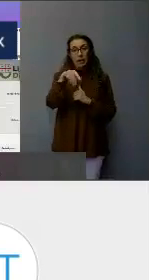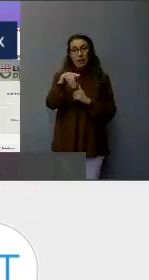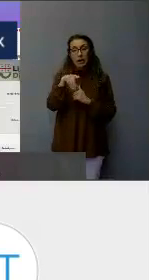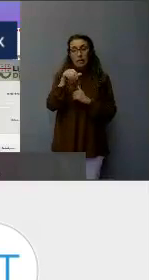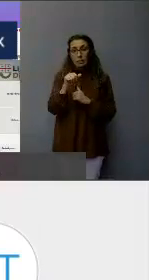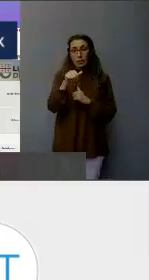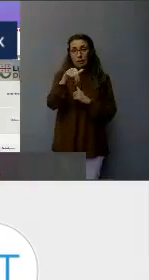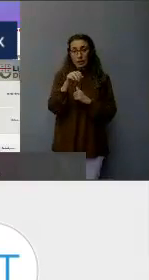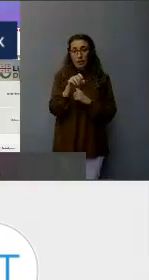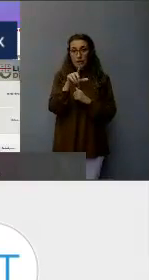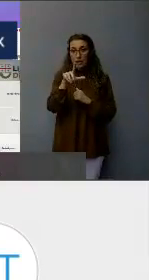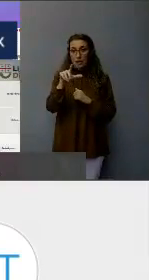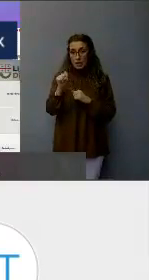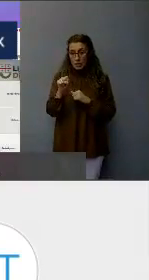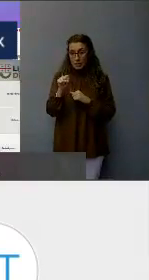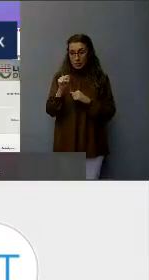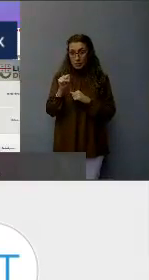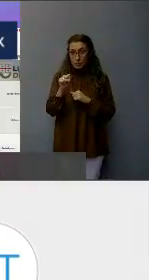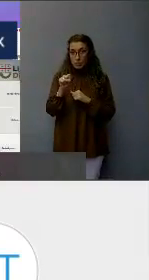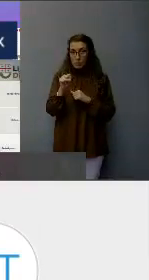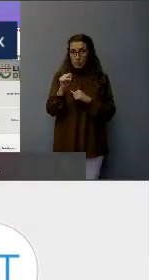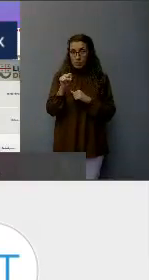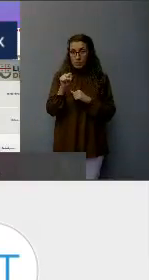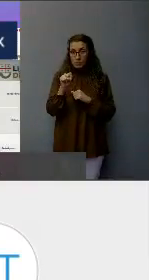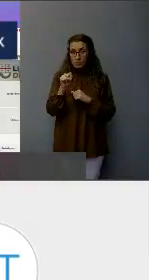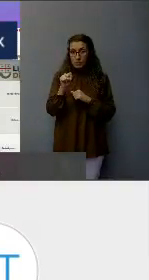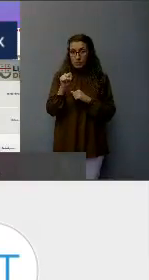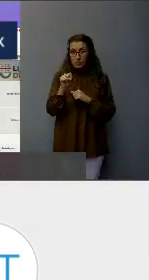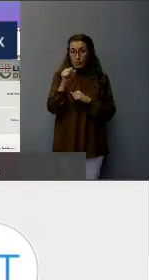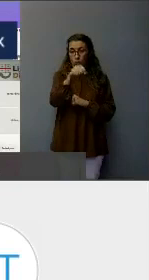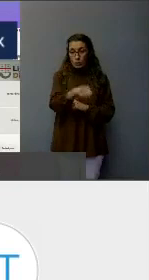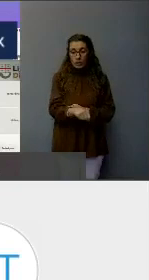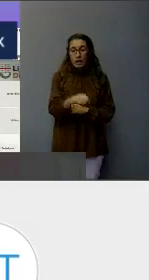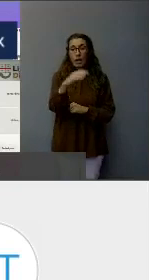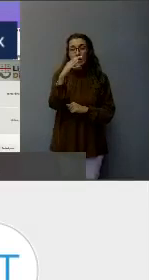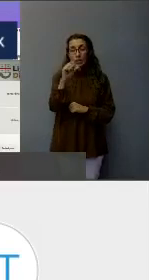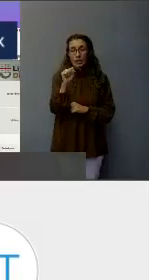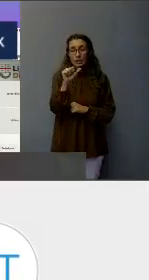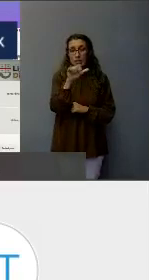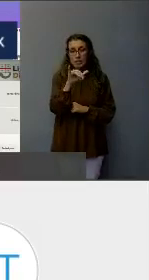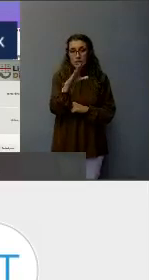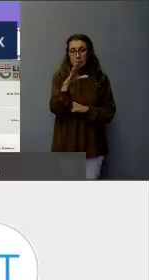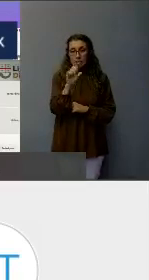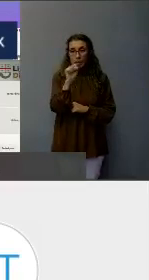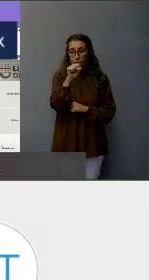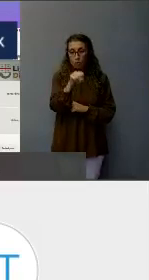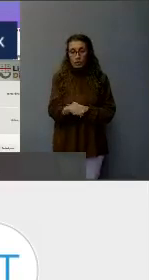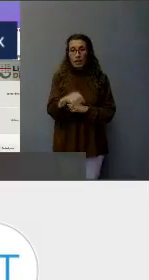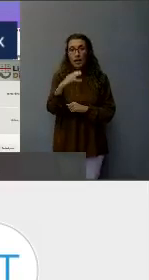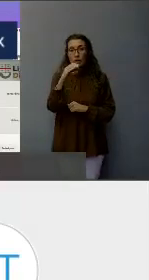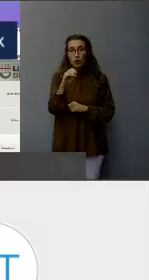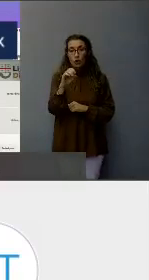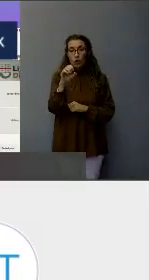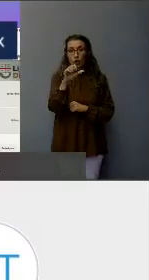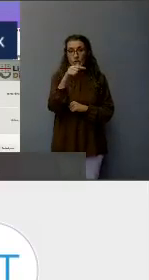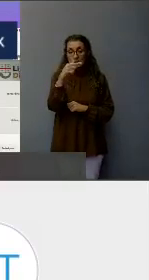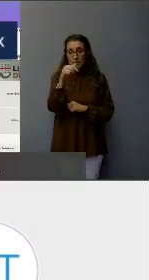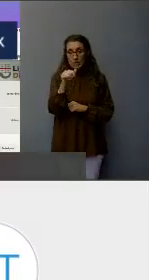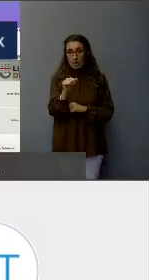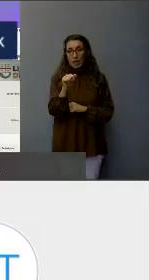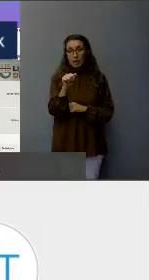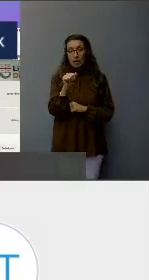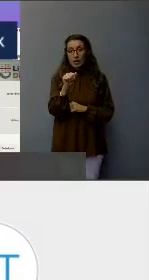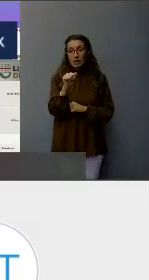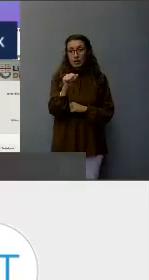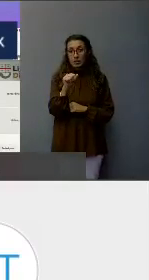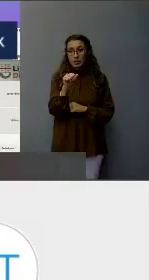consigliere campanella arrivò consigliere cassiba contrario consigliere costa